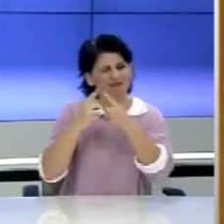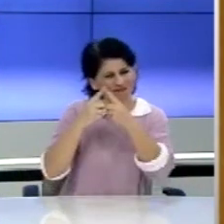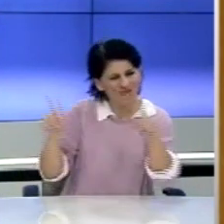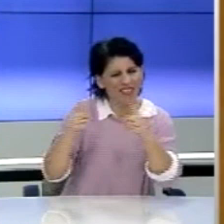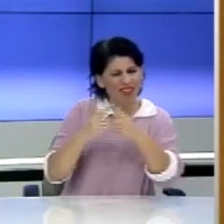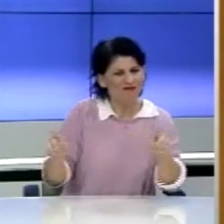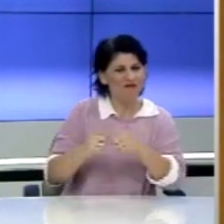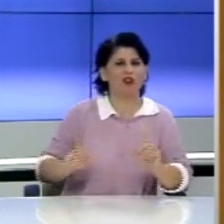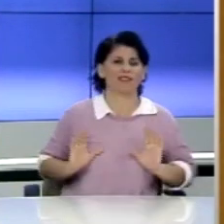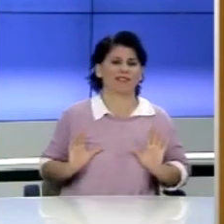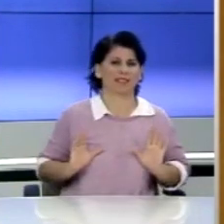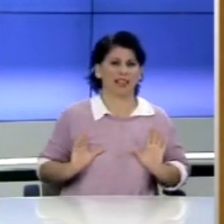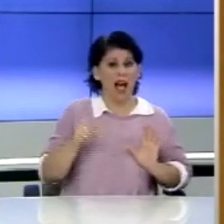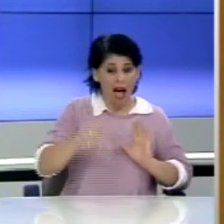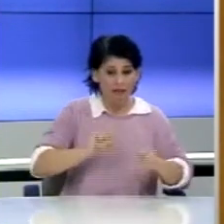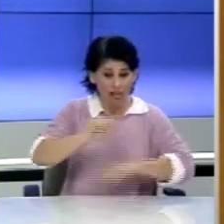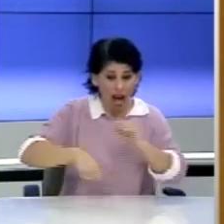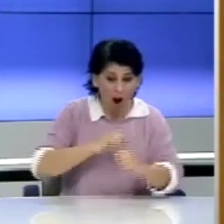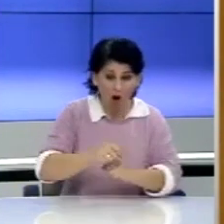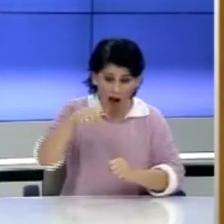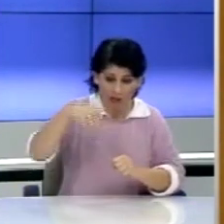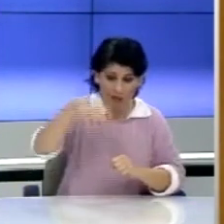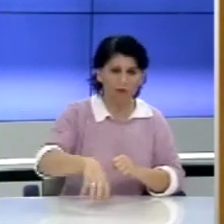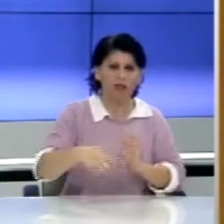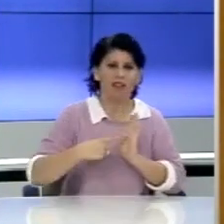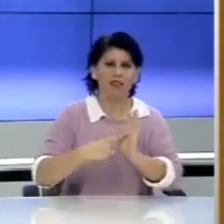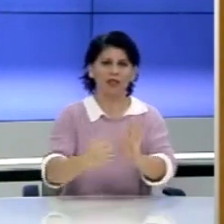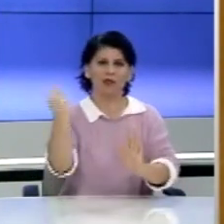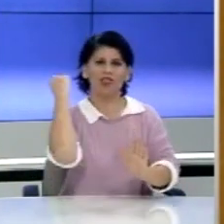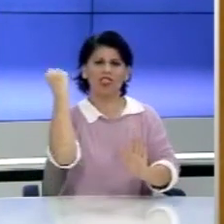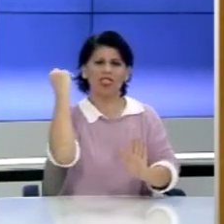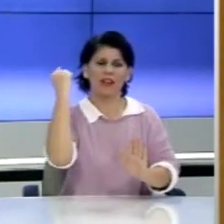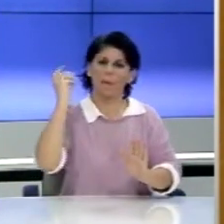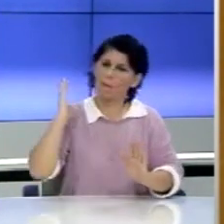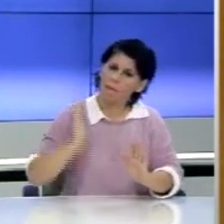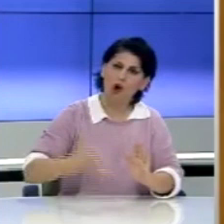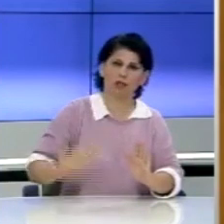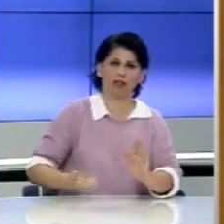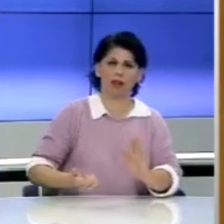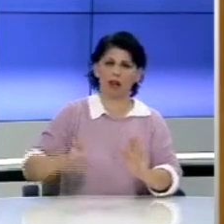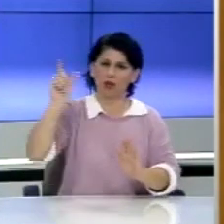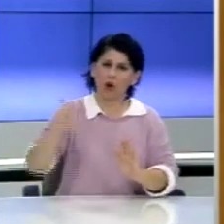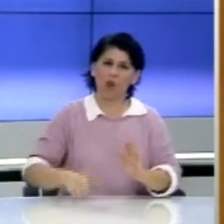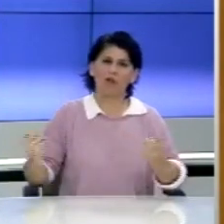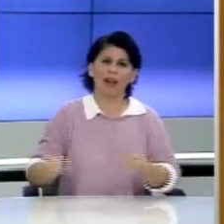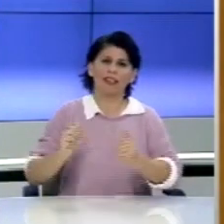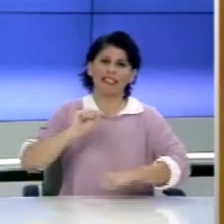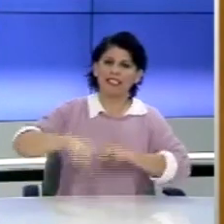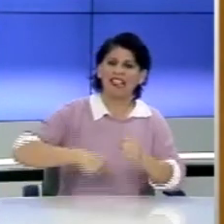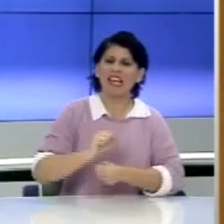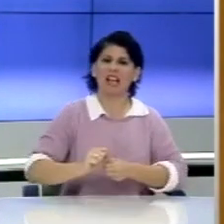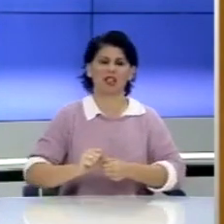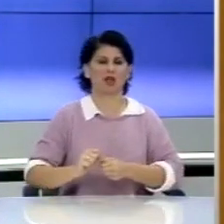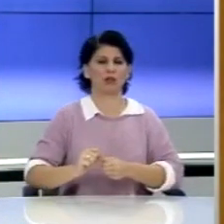οι αγώνες, σε αυτή την περίοδο, δείχνουν και τη δύναμη που μπορεί να αποκτήσει το ίδιο το εργατικό συνδικαλιστικό